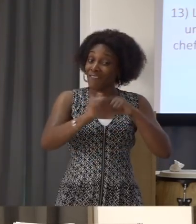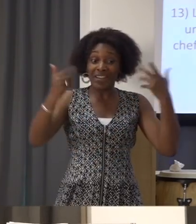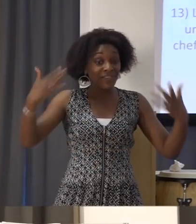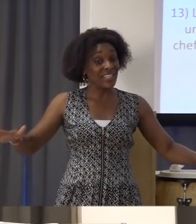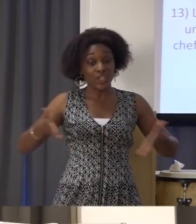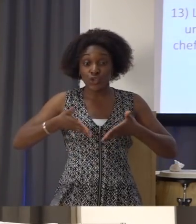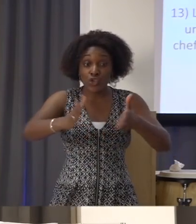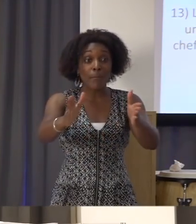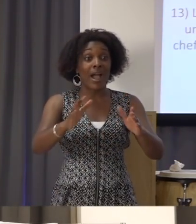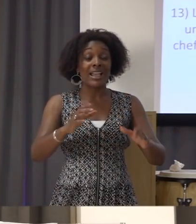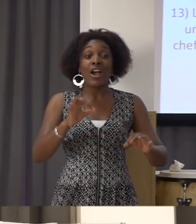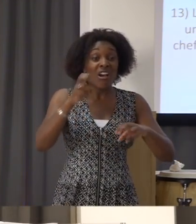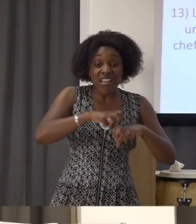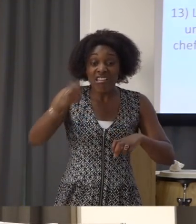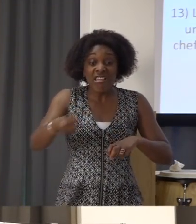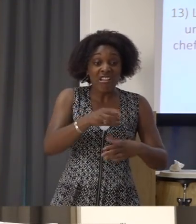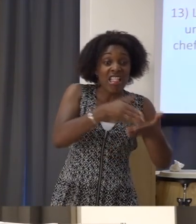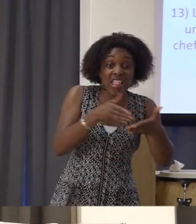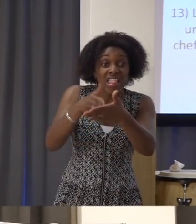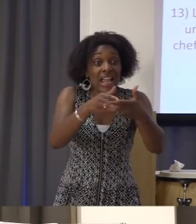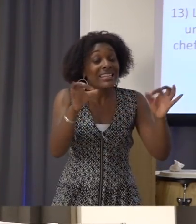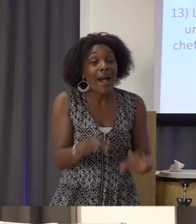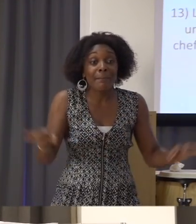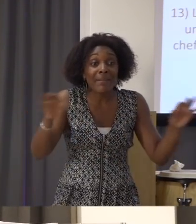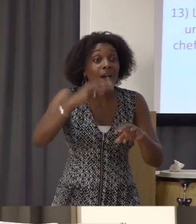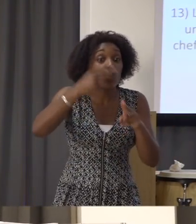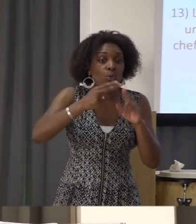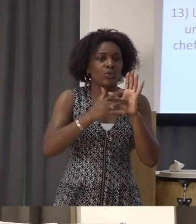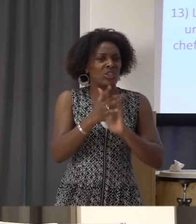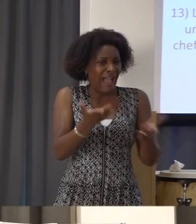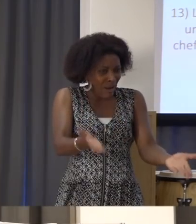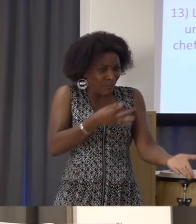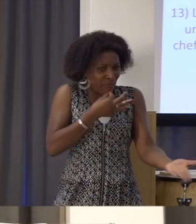Il n'y a pas d'obstacle au nom de Jésus-Christ. Alléluia.